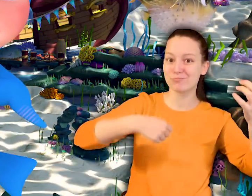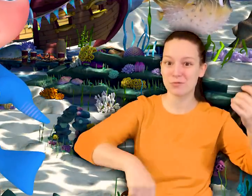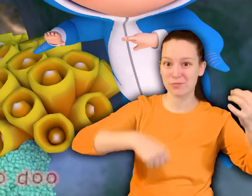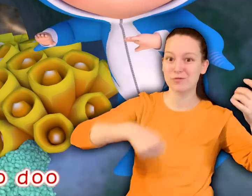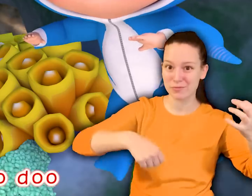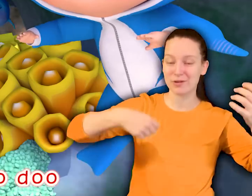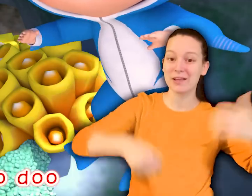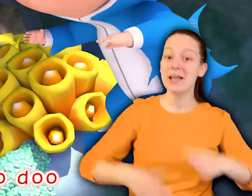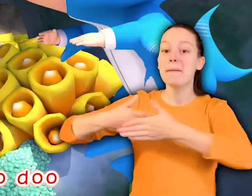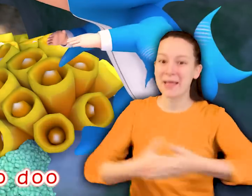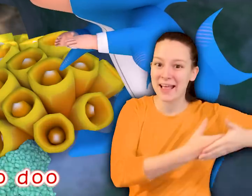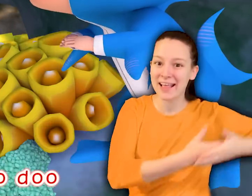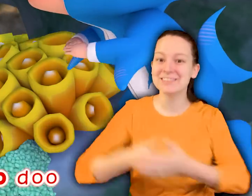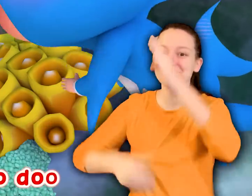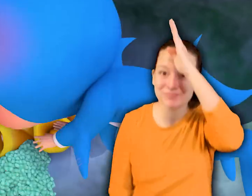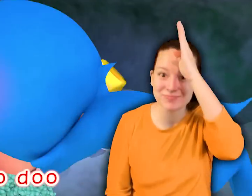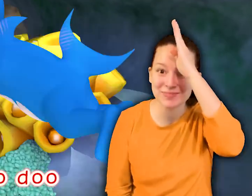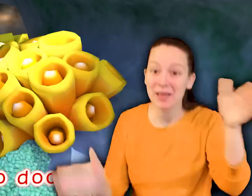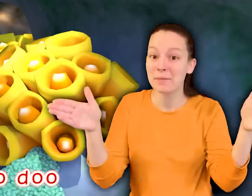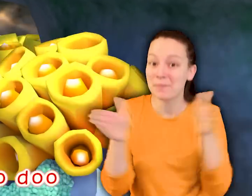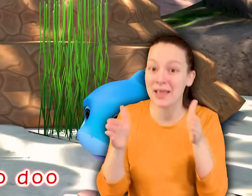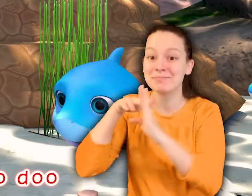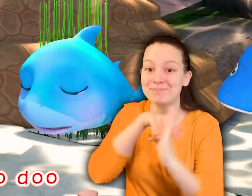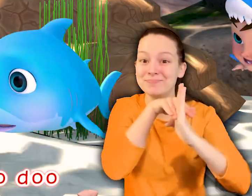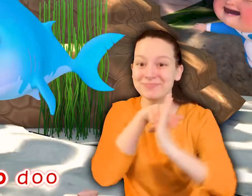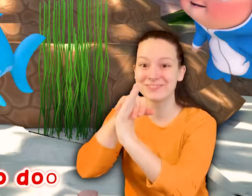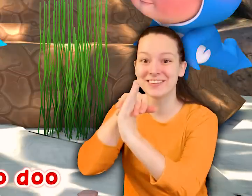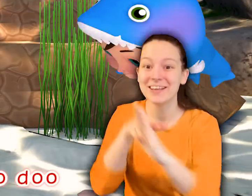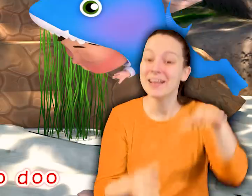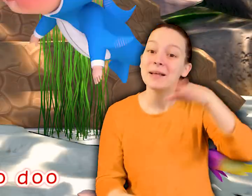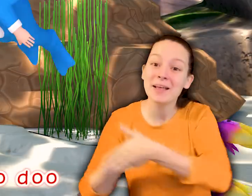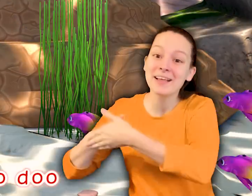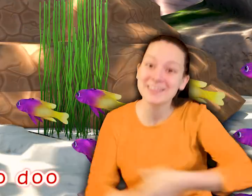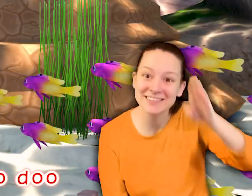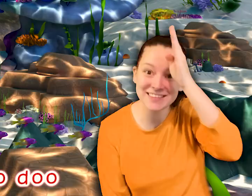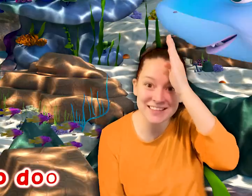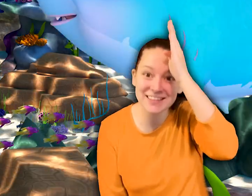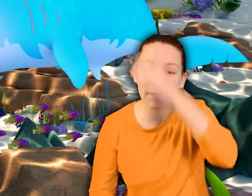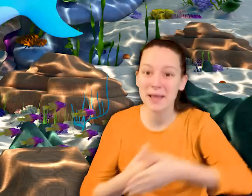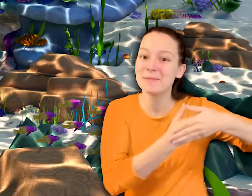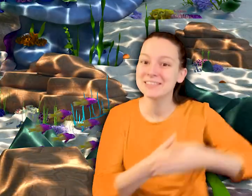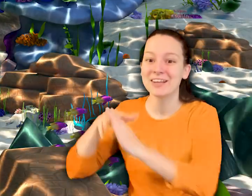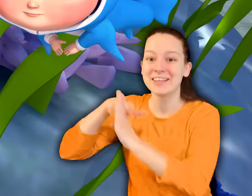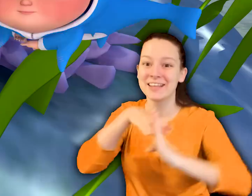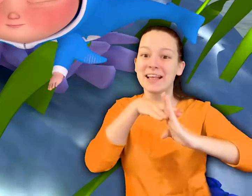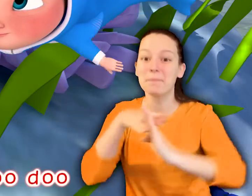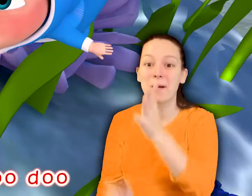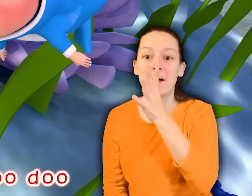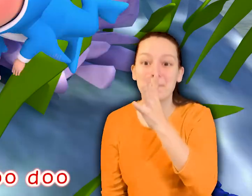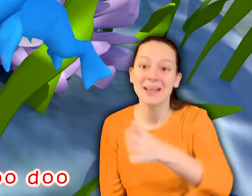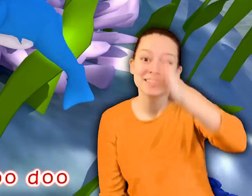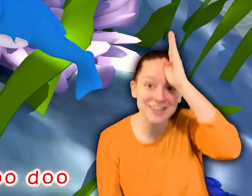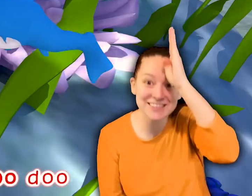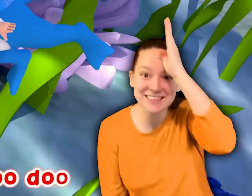shark baby shark doo dooo doo doo doo doo baby shark doo doo doo doo doo doo baby shark doo doo doo do doo doo baby shark